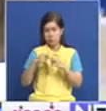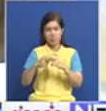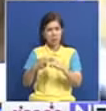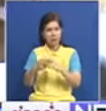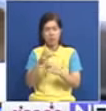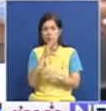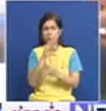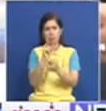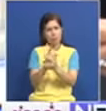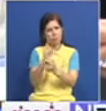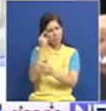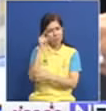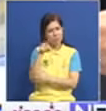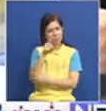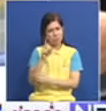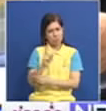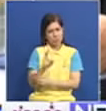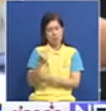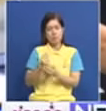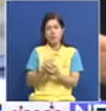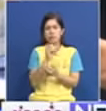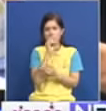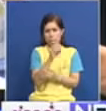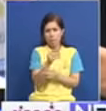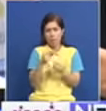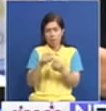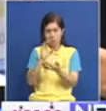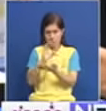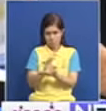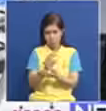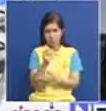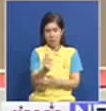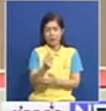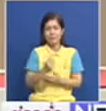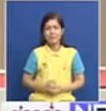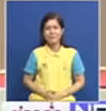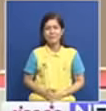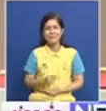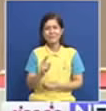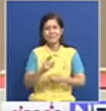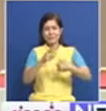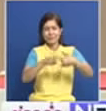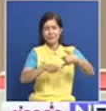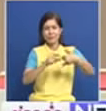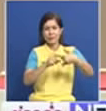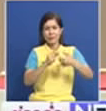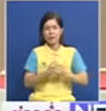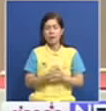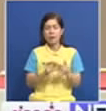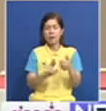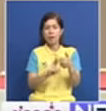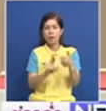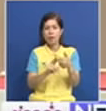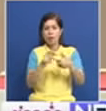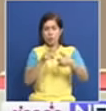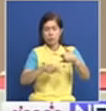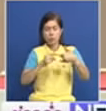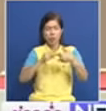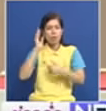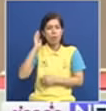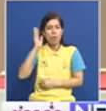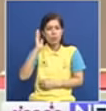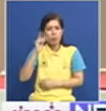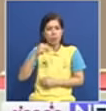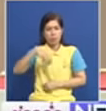พบสิ่งผิดสังเกตก็ให้แจ้งเจ้าหน้าที่ในทันทีพลตำรวจตรีทรงพลวัฒนชัยรองโฆษกสำนักงานตำรวจแห่งชา